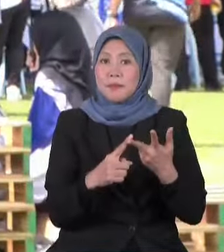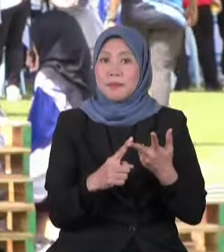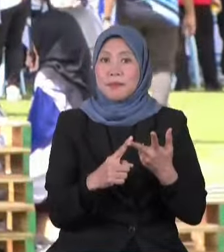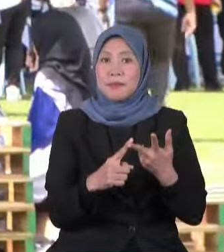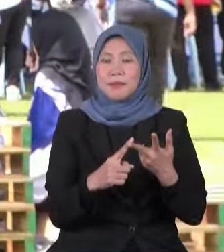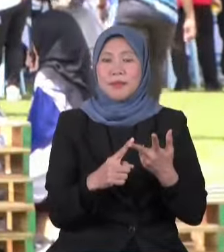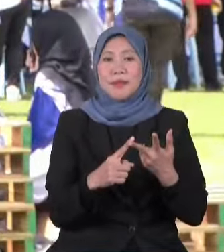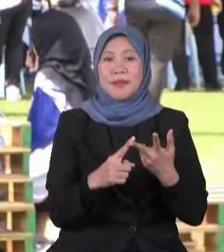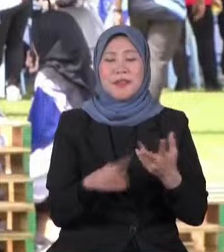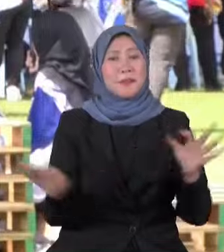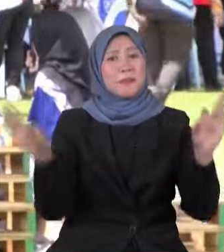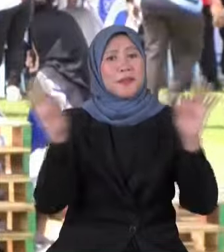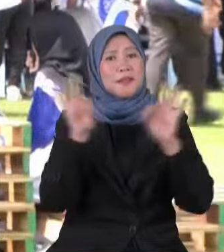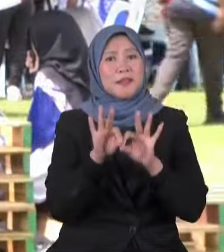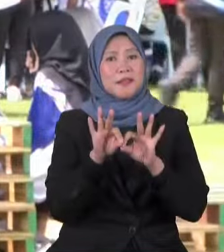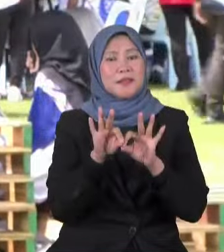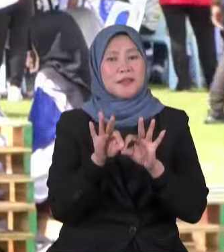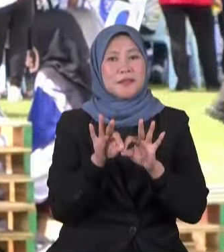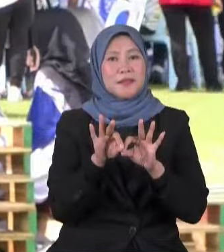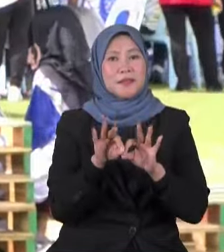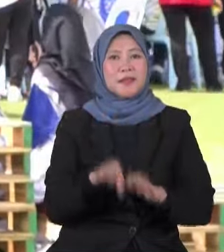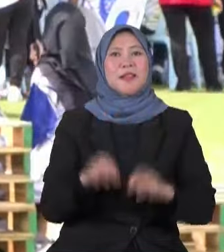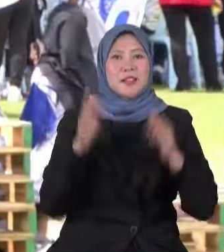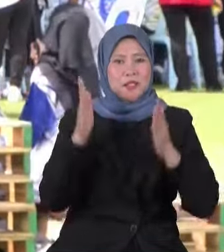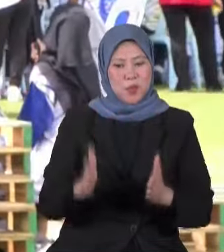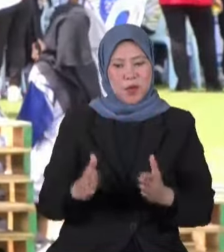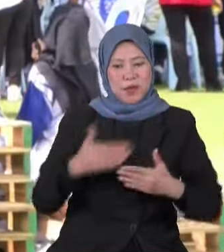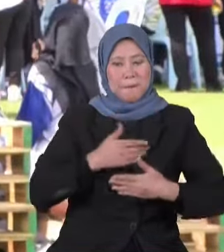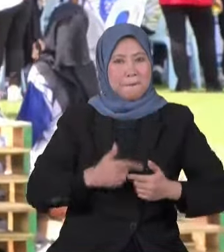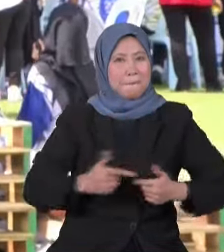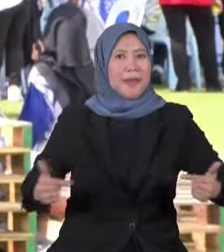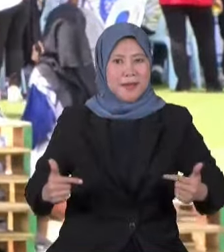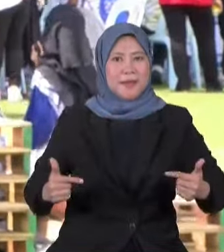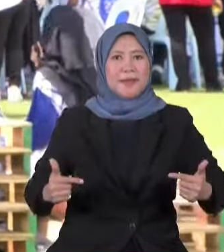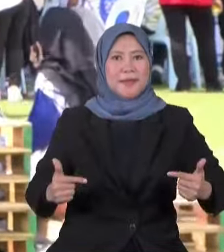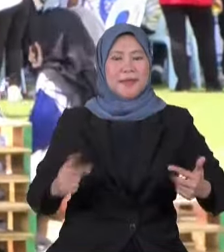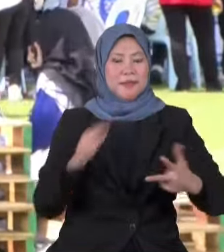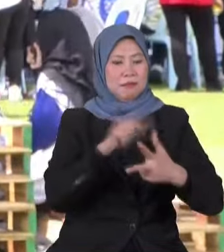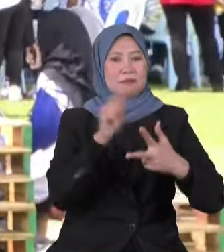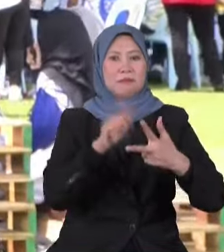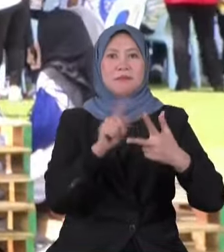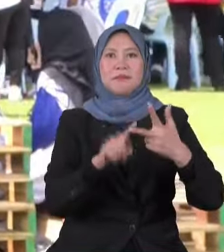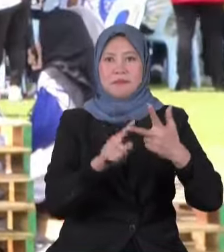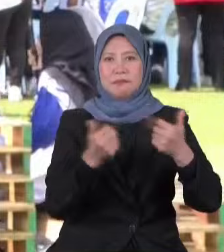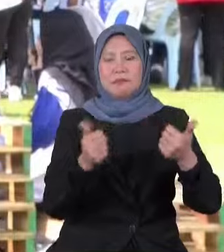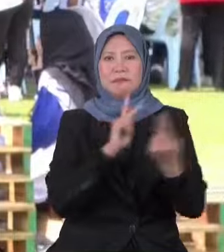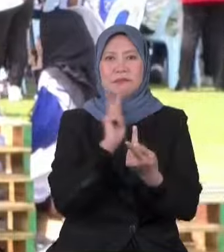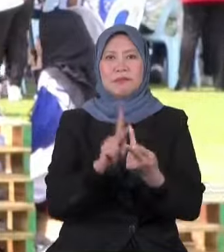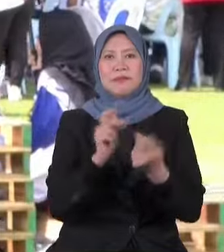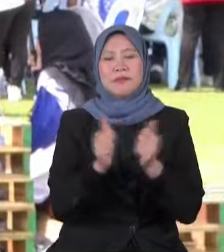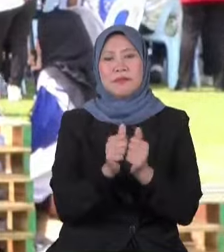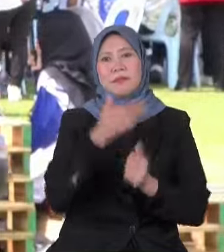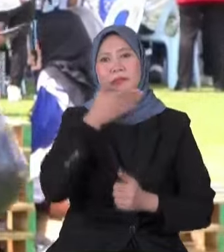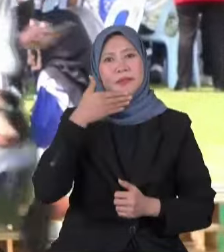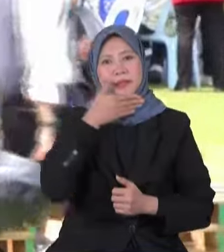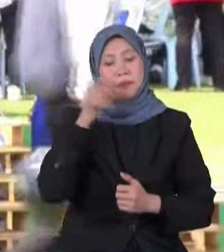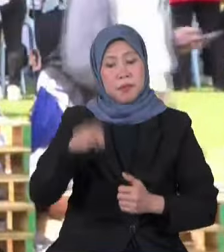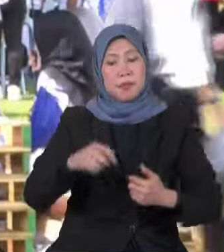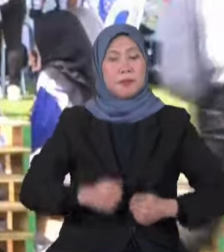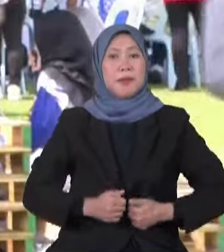dan bagi saya yang paling penting sekali ialah seorang yang berani. Bagi saya itu ciri yang sangat sinonim dengan belia lah. Kalau cakap belia mesti